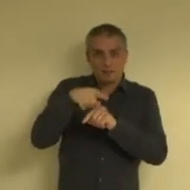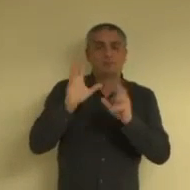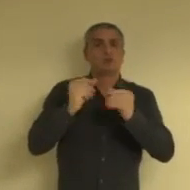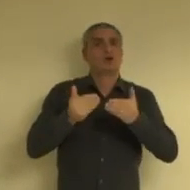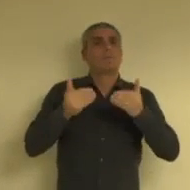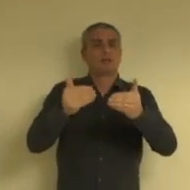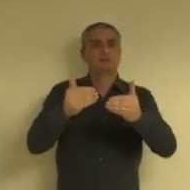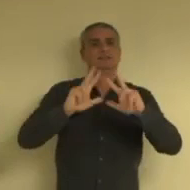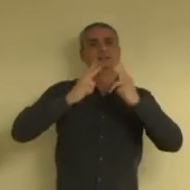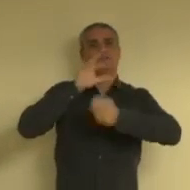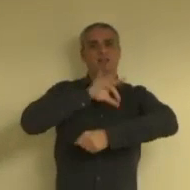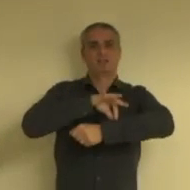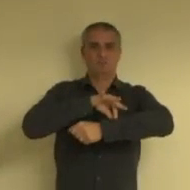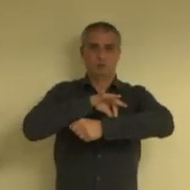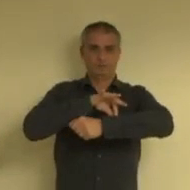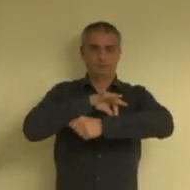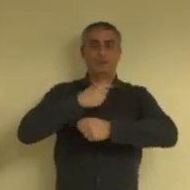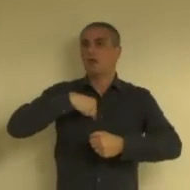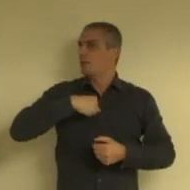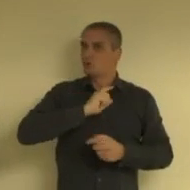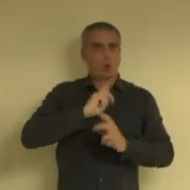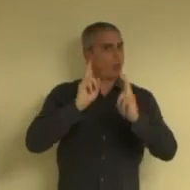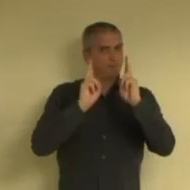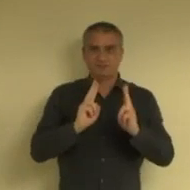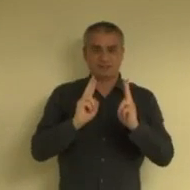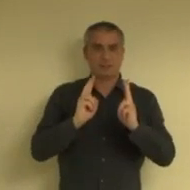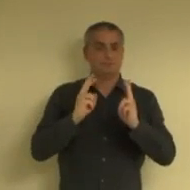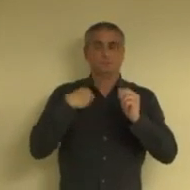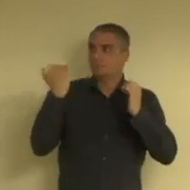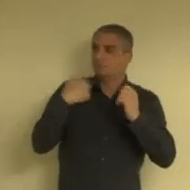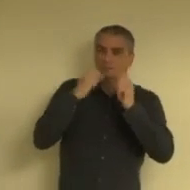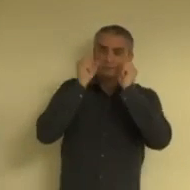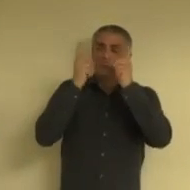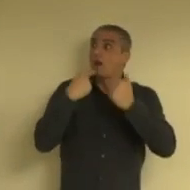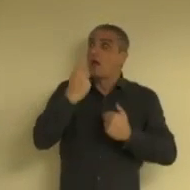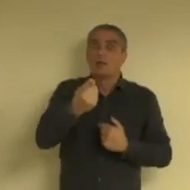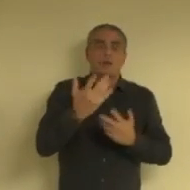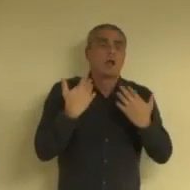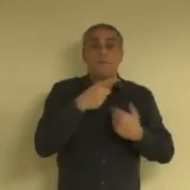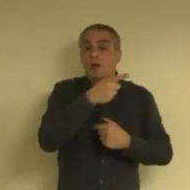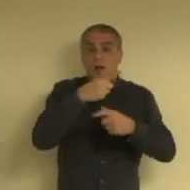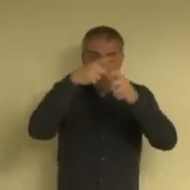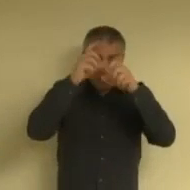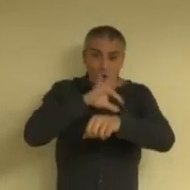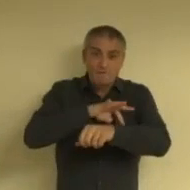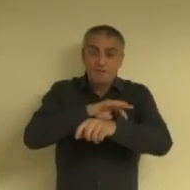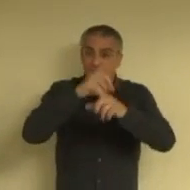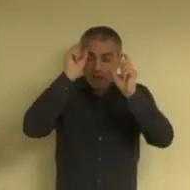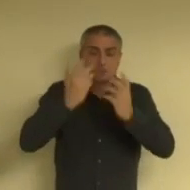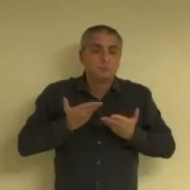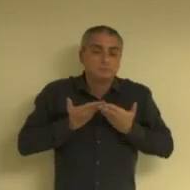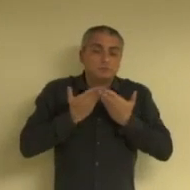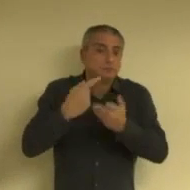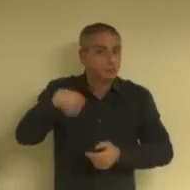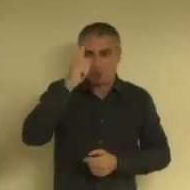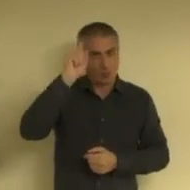יש בחזית את הצוות הרפואי. אנחנו לא מפסיקים להתפעל ולומר לכם כמה הם מסורים עבורכם.